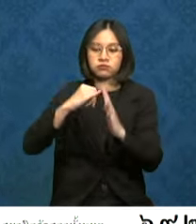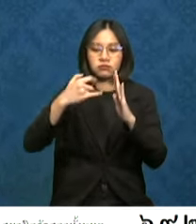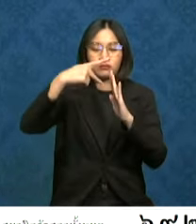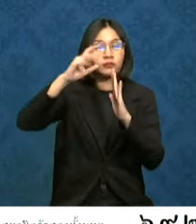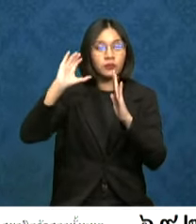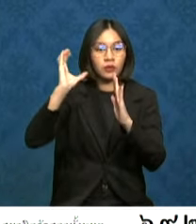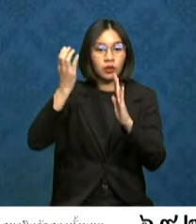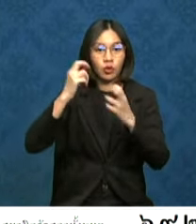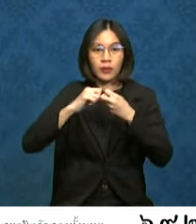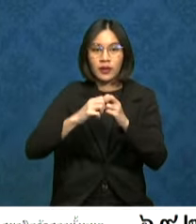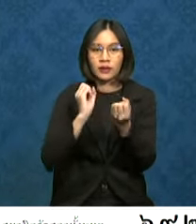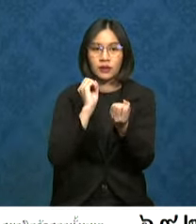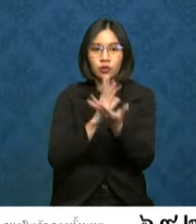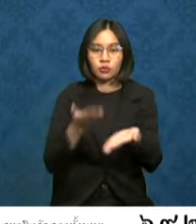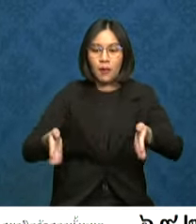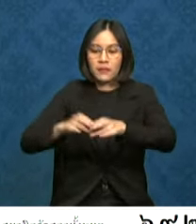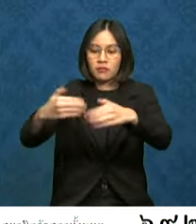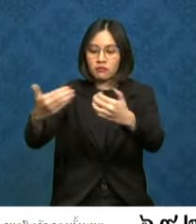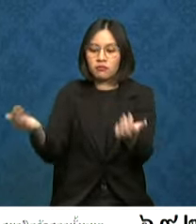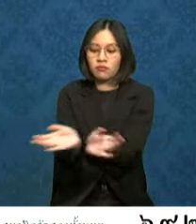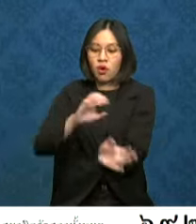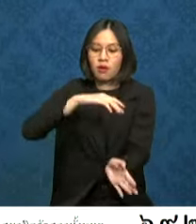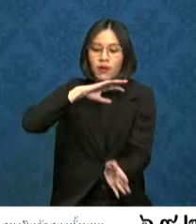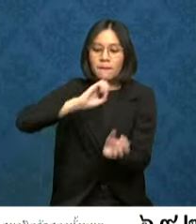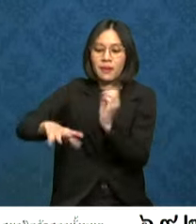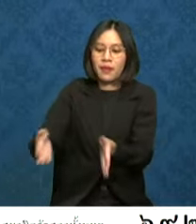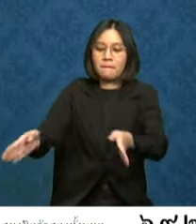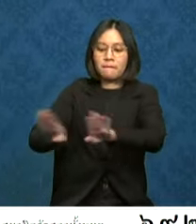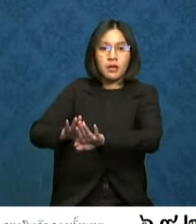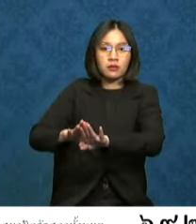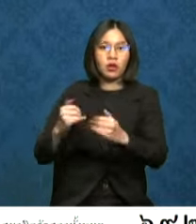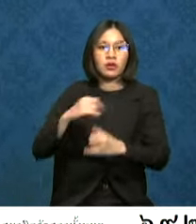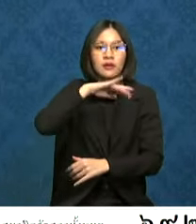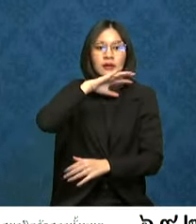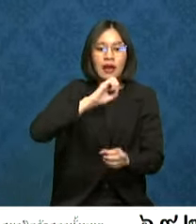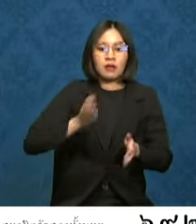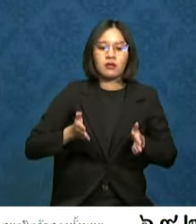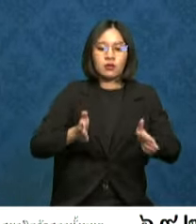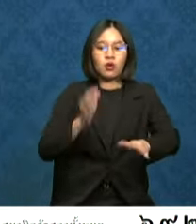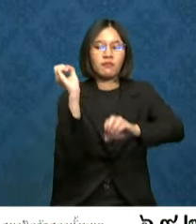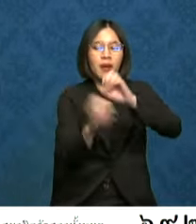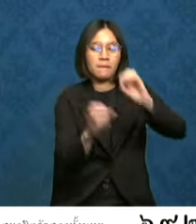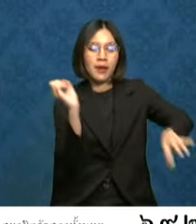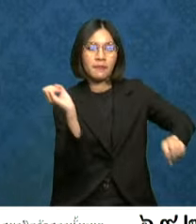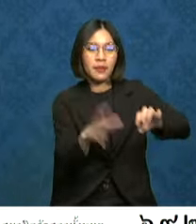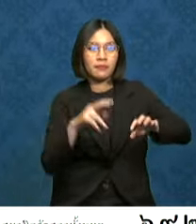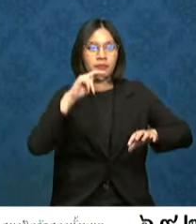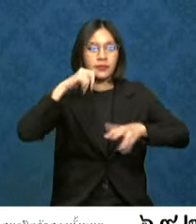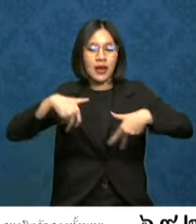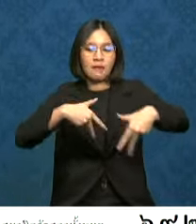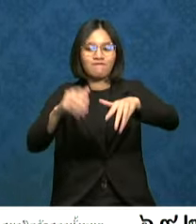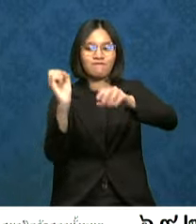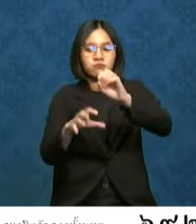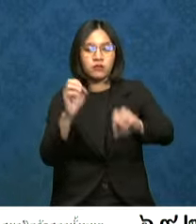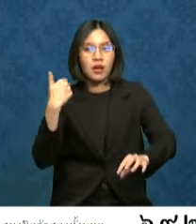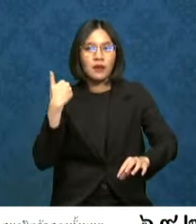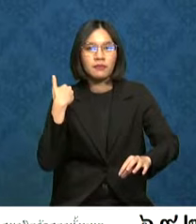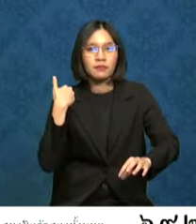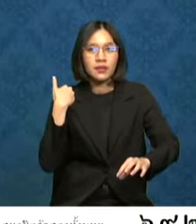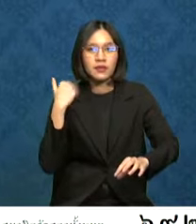บ